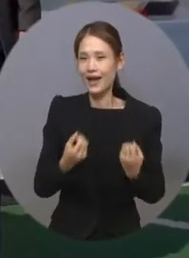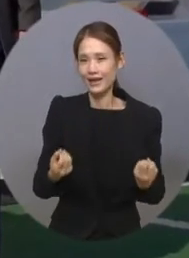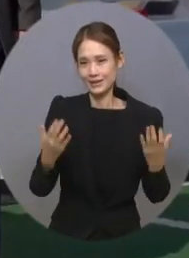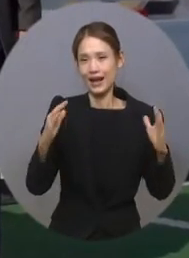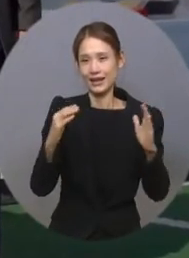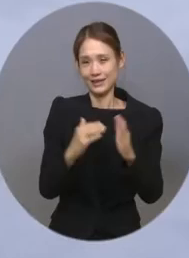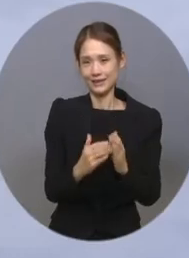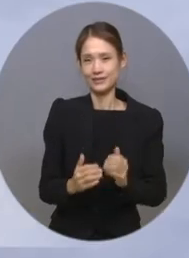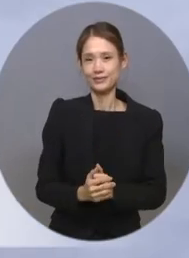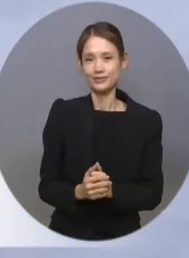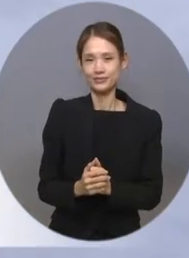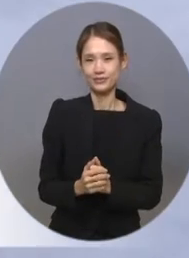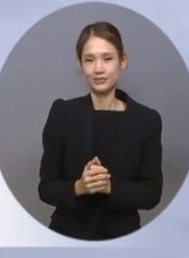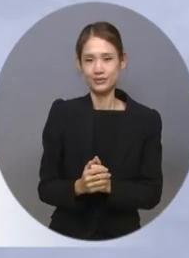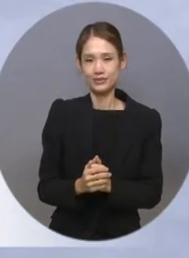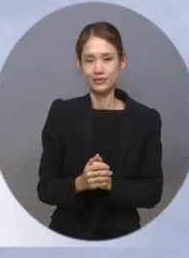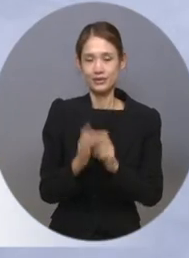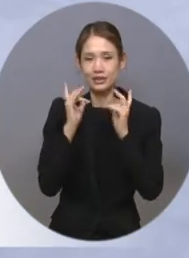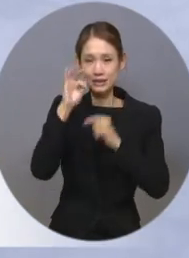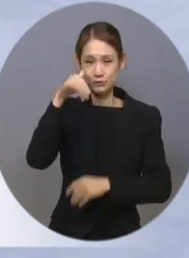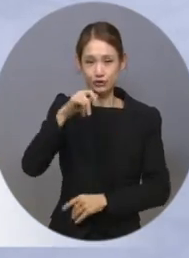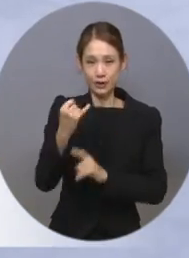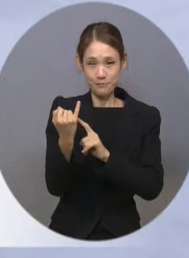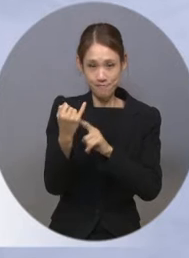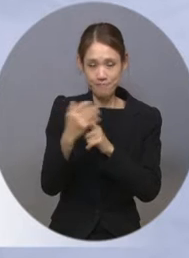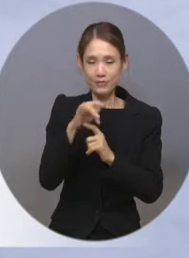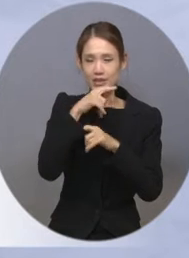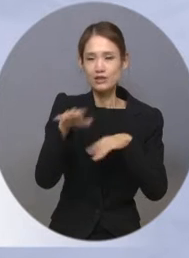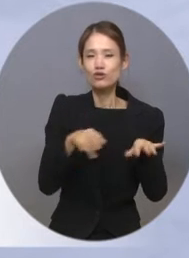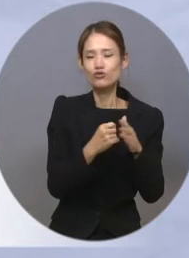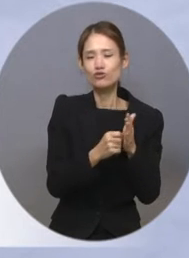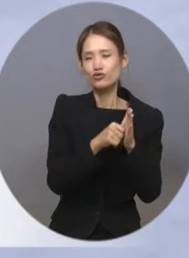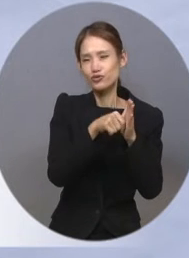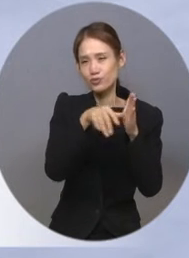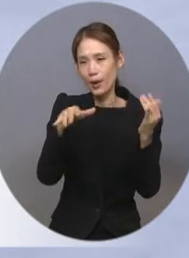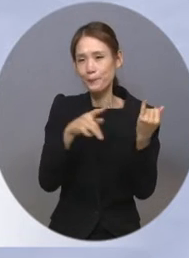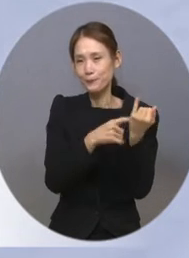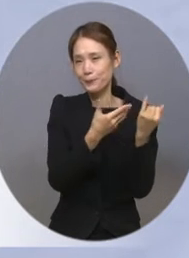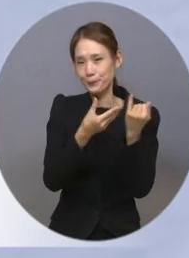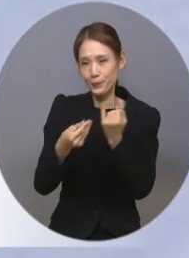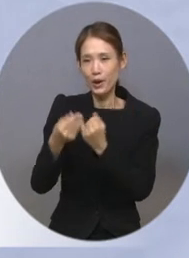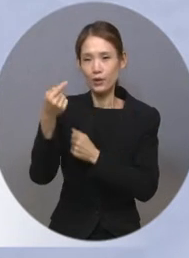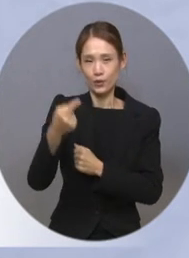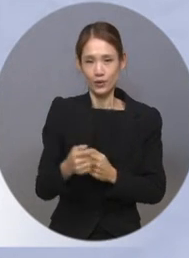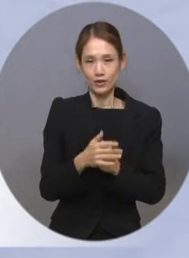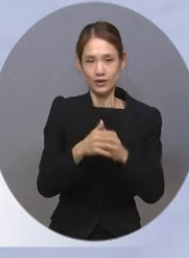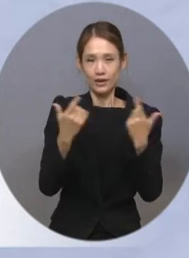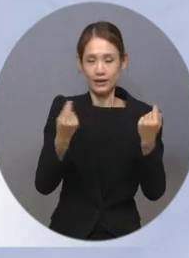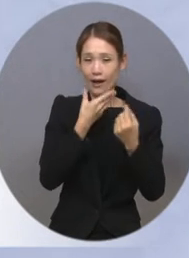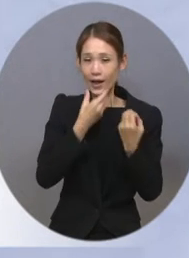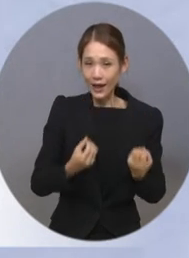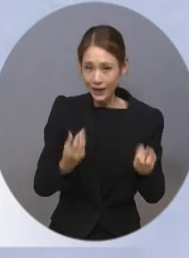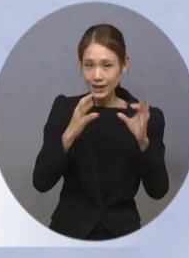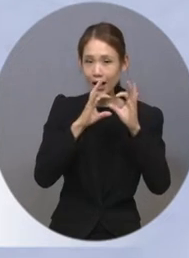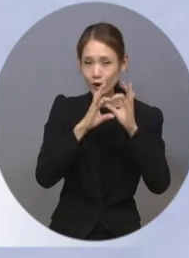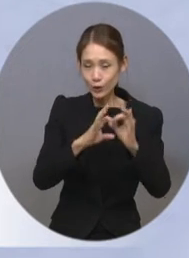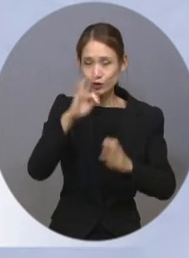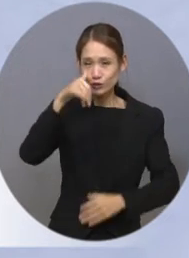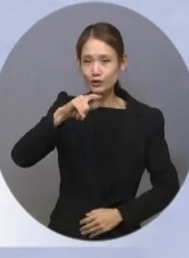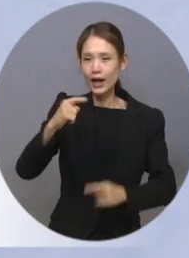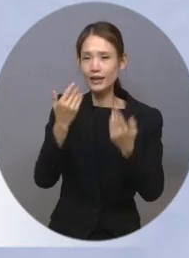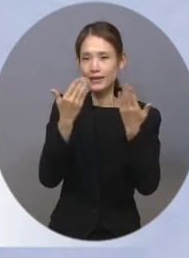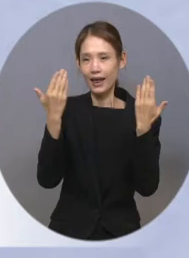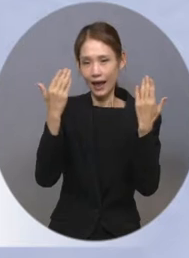됐습니다. 김수자 명장께서 또 김치 명장께서 오셔가지고 이런 행사를 우리 군장대학교가 한다에